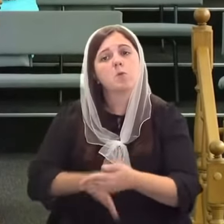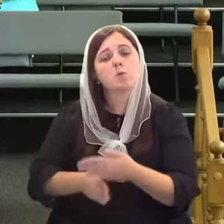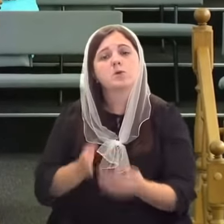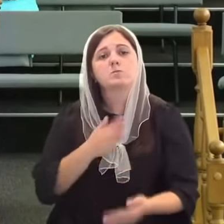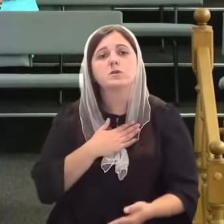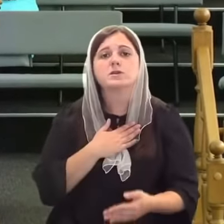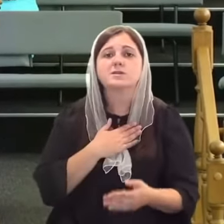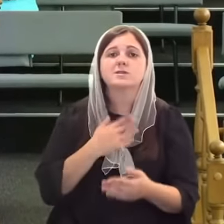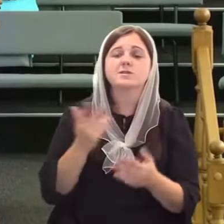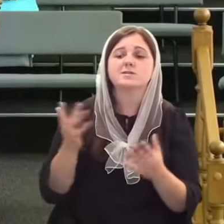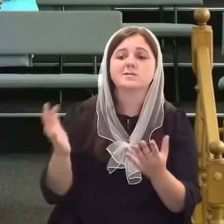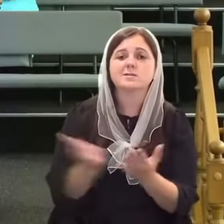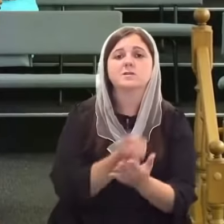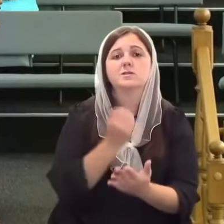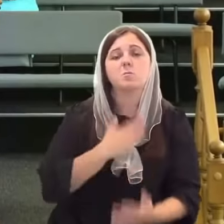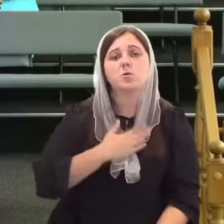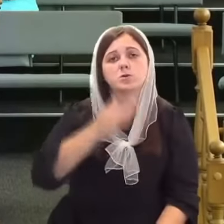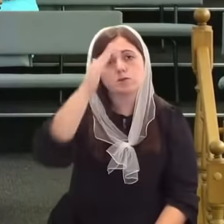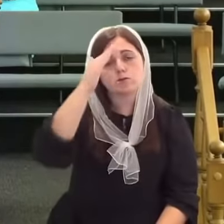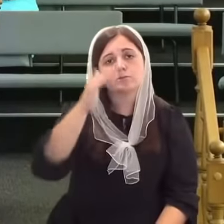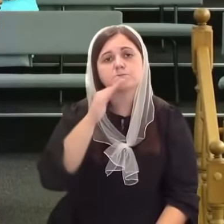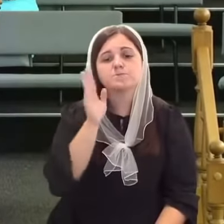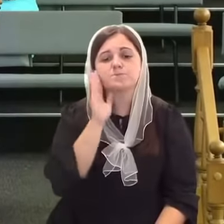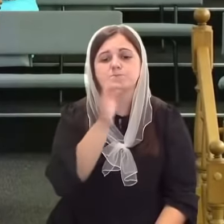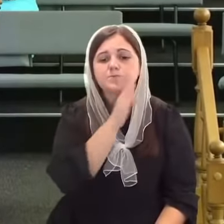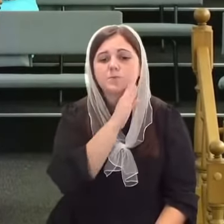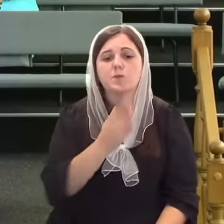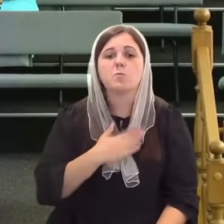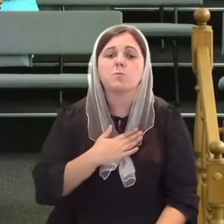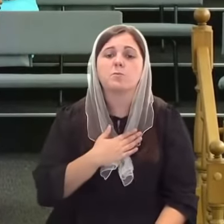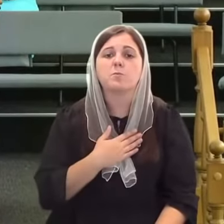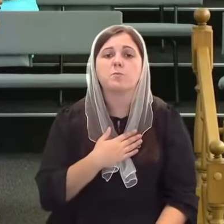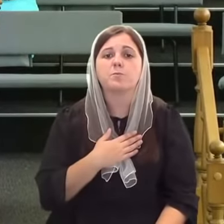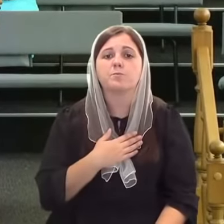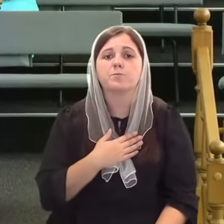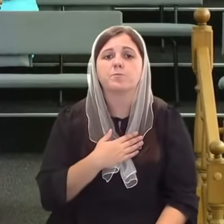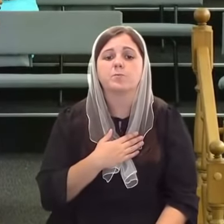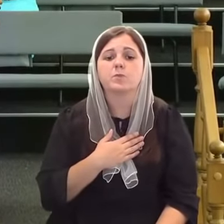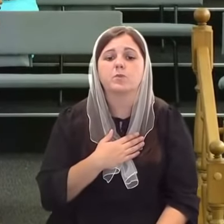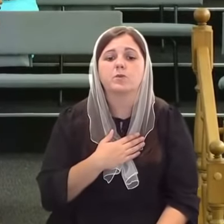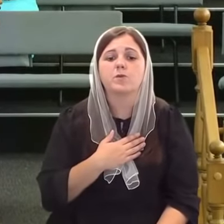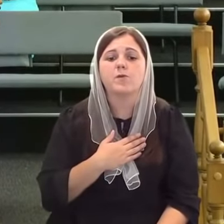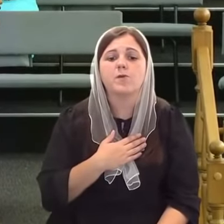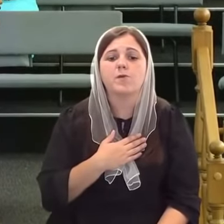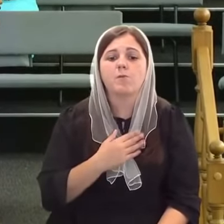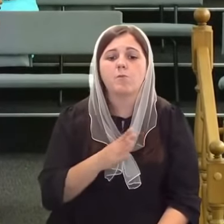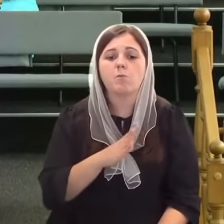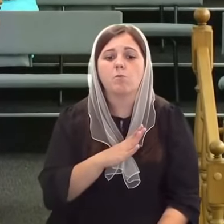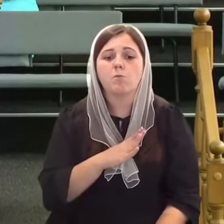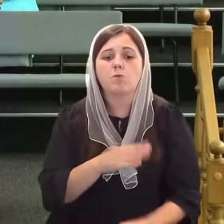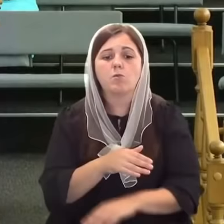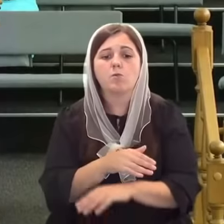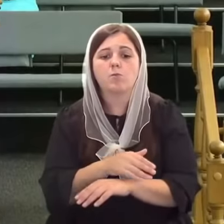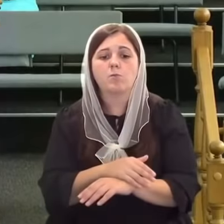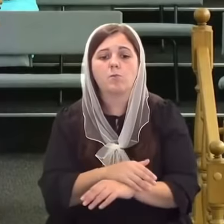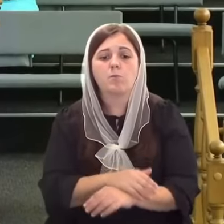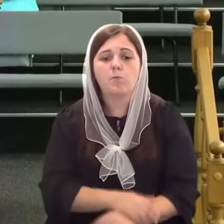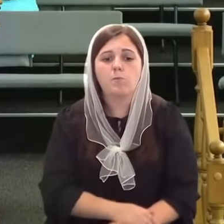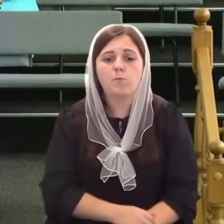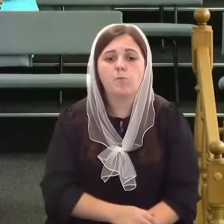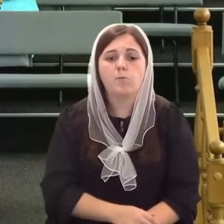мне найти моих родителей. В моих личных документах был адрес моих родителей. И мы поехали